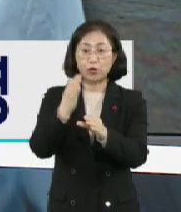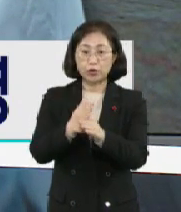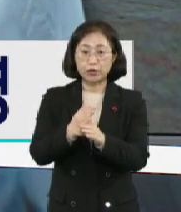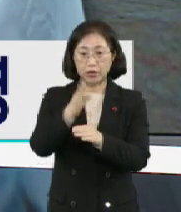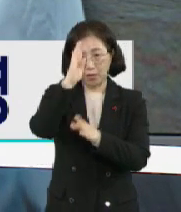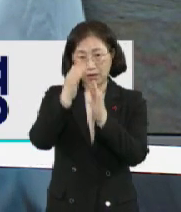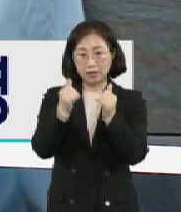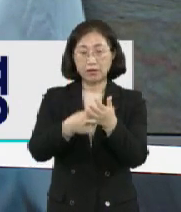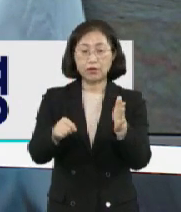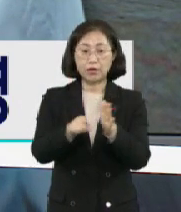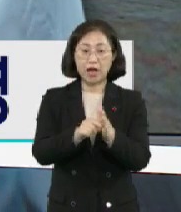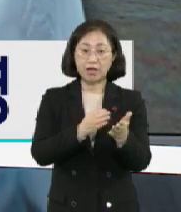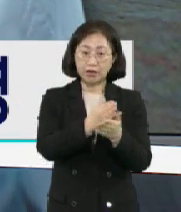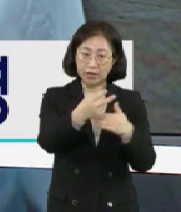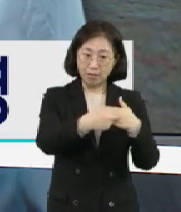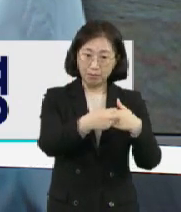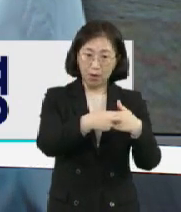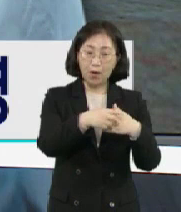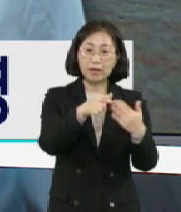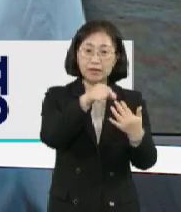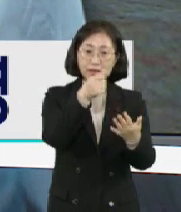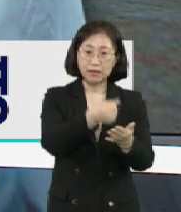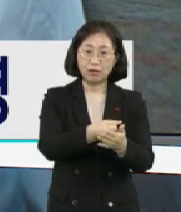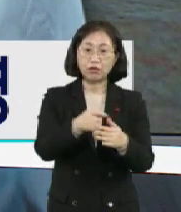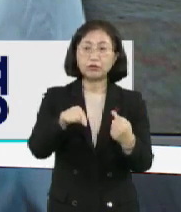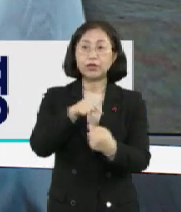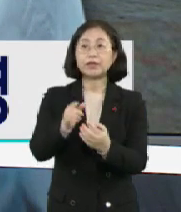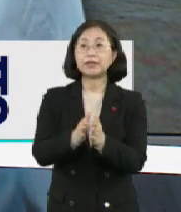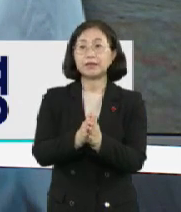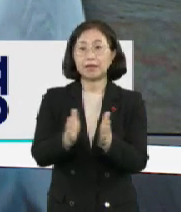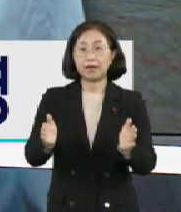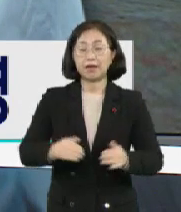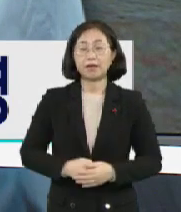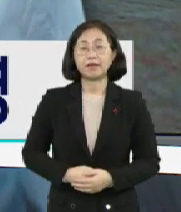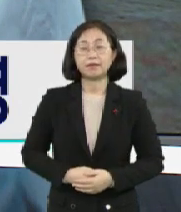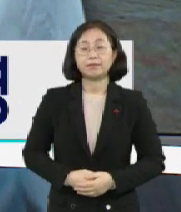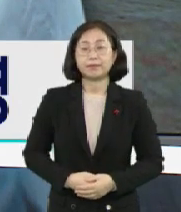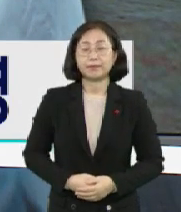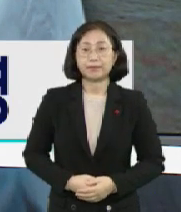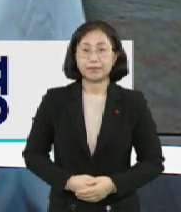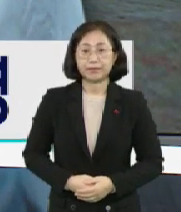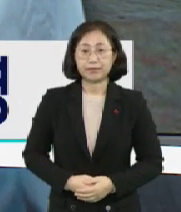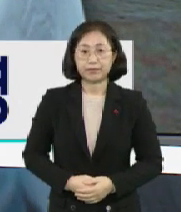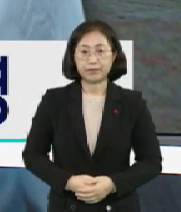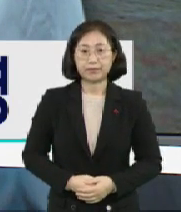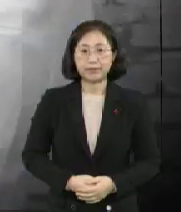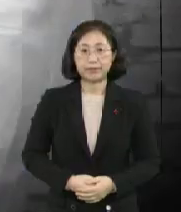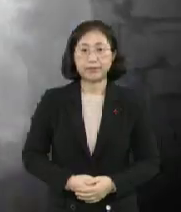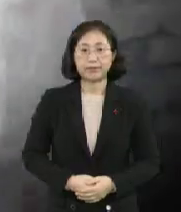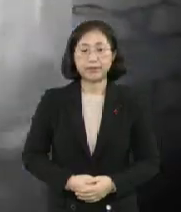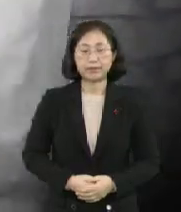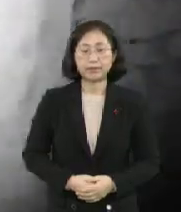있는 환자들을 위한 전담병원을 지정해 운영에 들어갔습니다. 장서현 기자입니다.